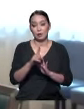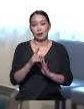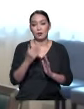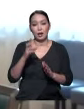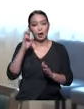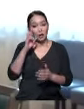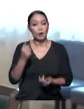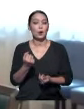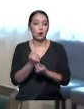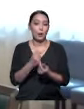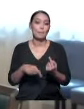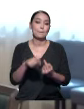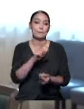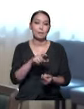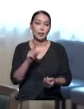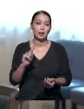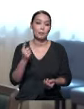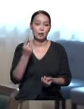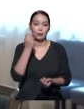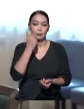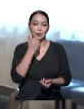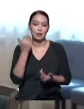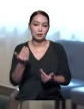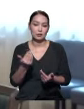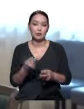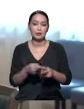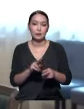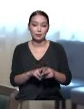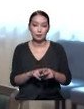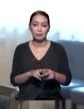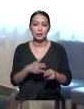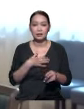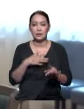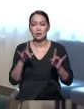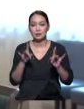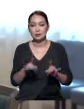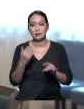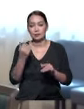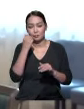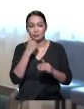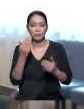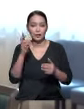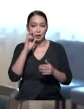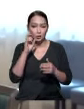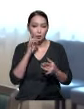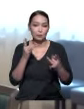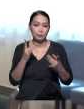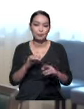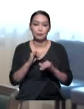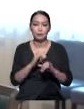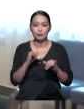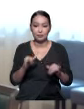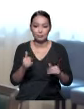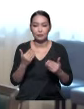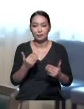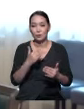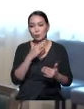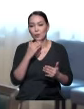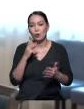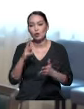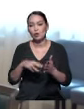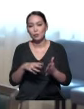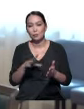поддержки предпринимательства. То есть, знаете, если раньше казалось, например, что государство – это просто налоги, штрафы, то сейчас